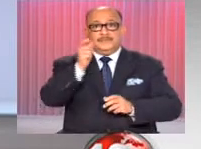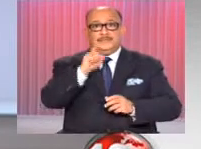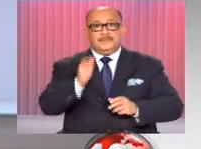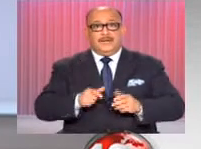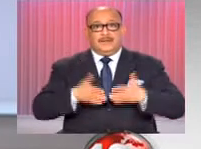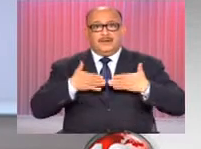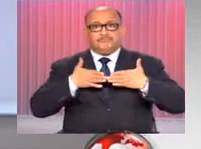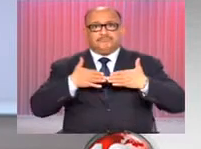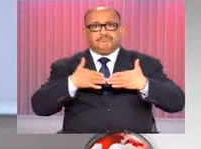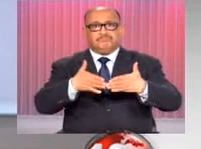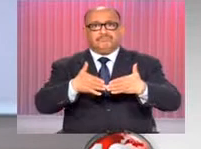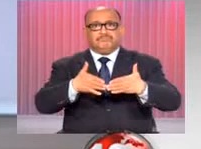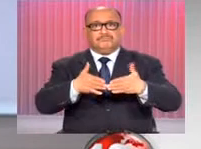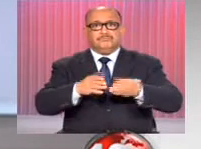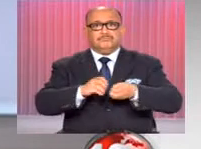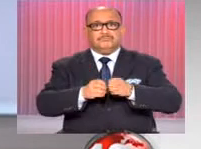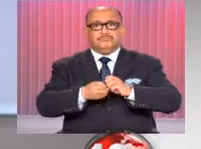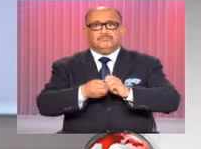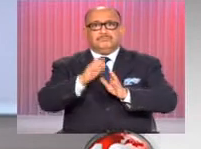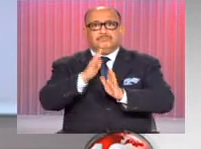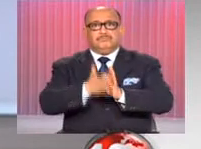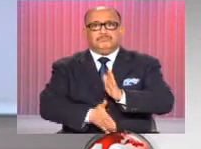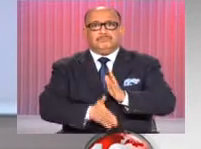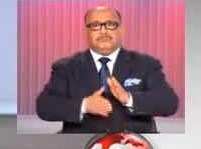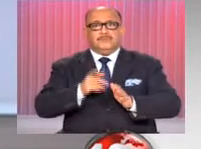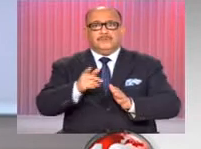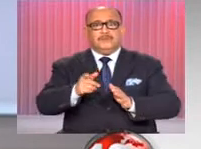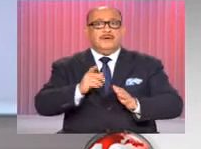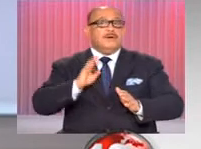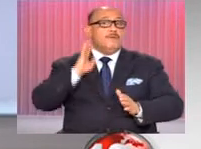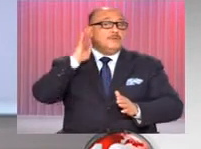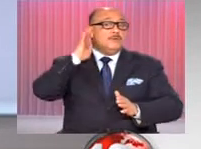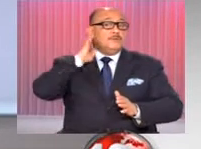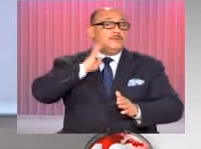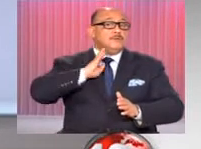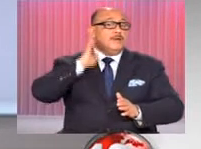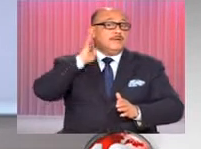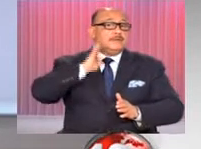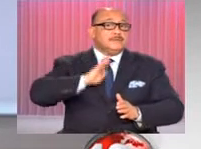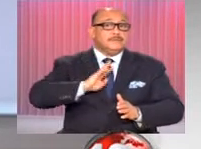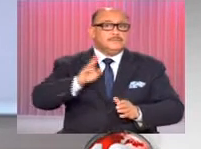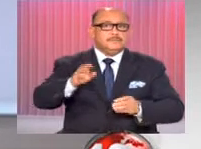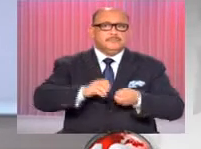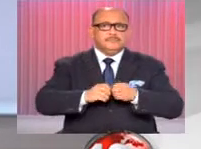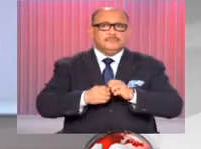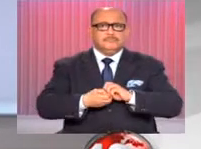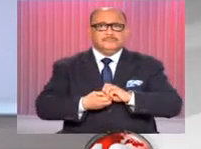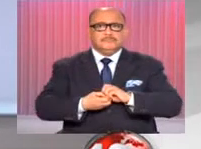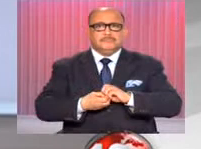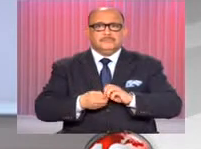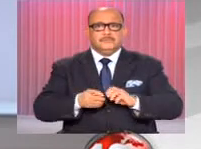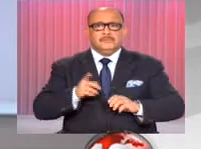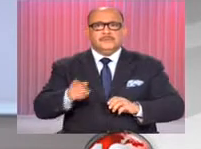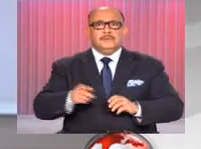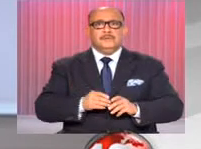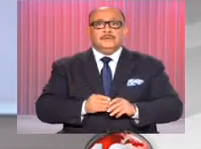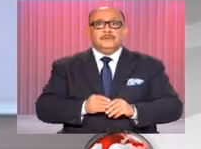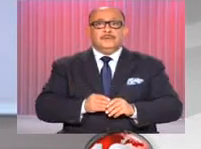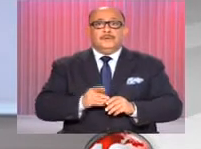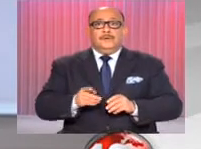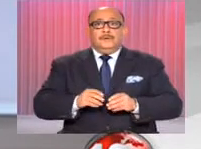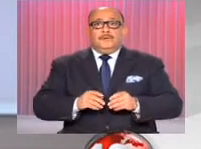النيران قبالة السواحل اليونانية. هذا وما زال نحو 160 شخصا عالقا في العبارة ينتظرون